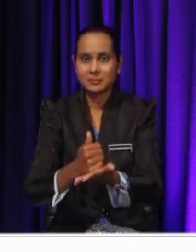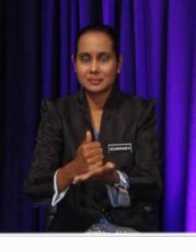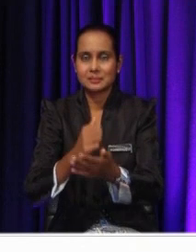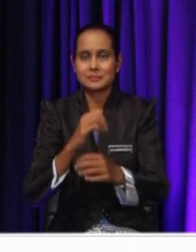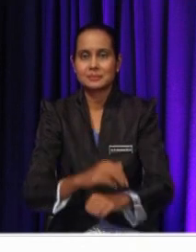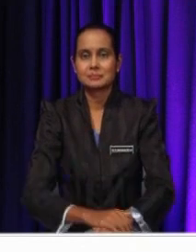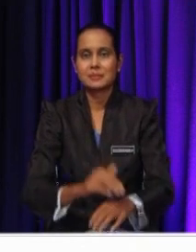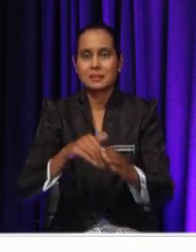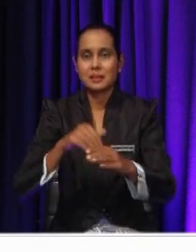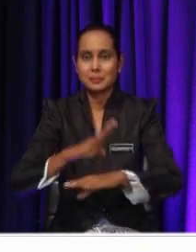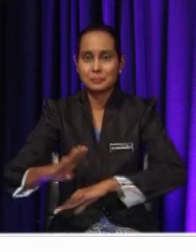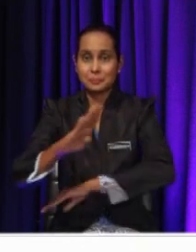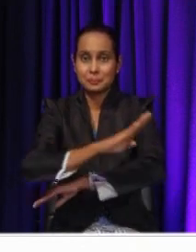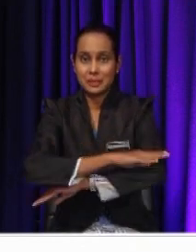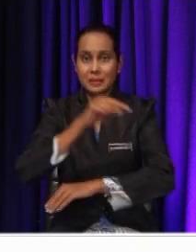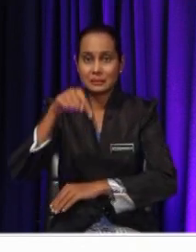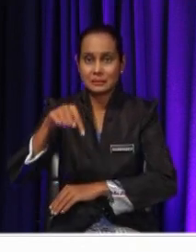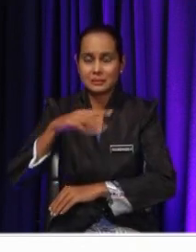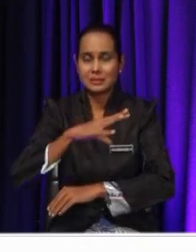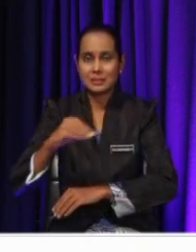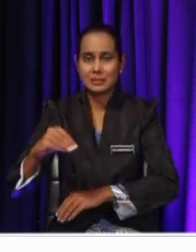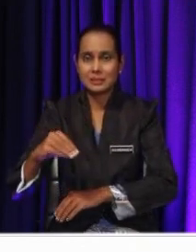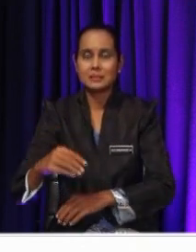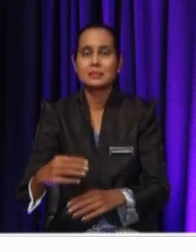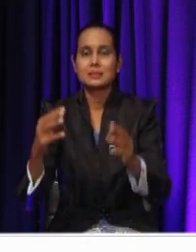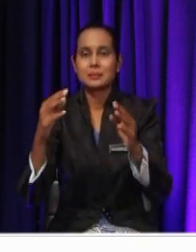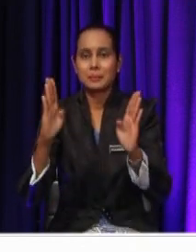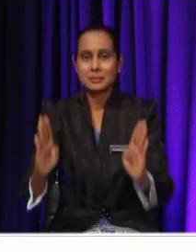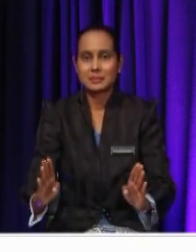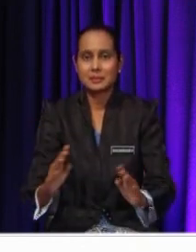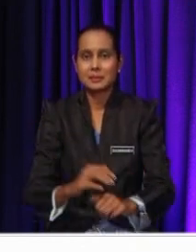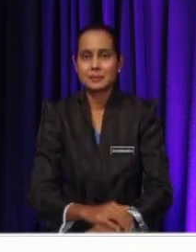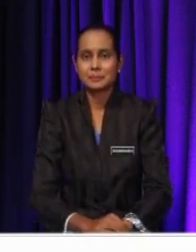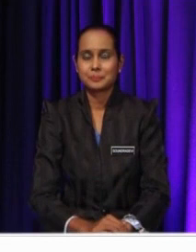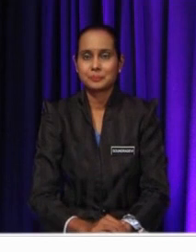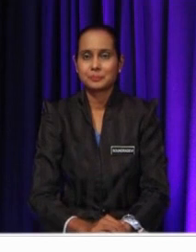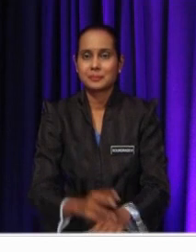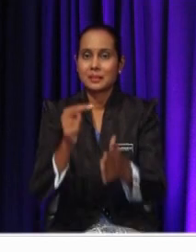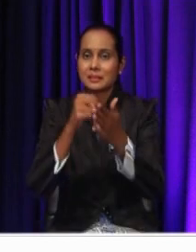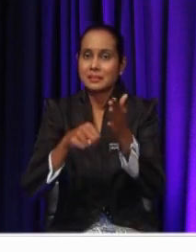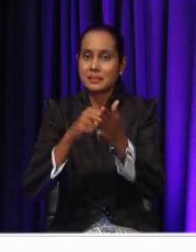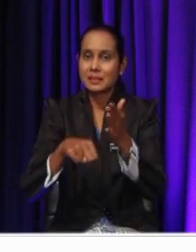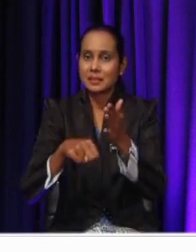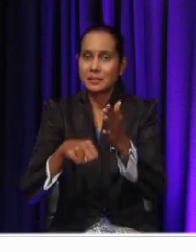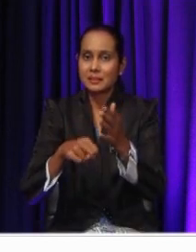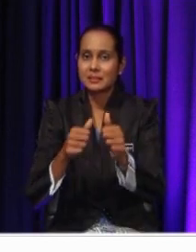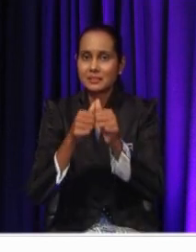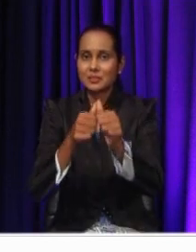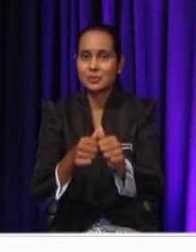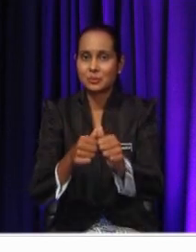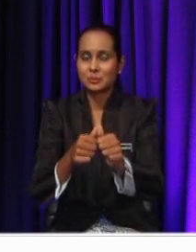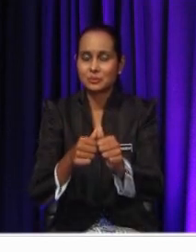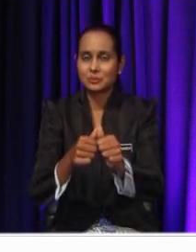kesusastraan dan ketamadonan bangsa seterusnya calon dinilai berdasarkan pembabatan dalam berbagai